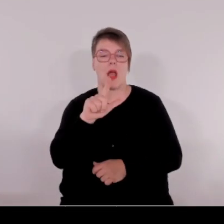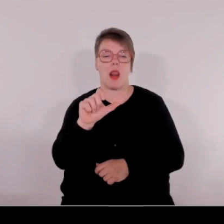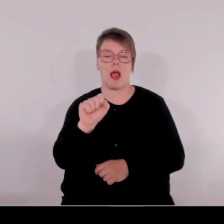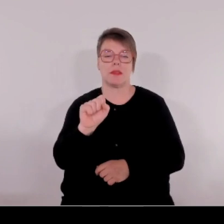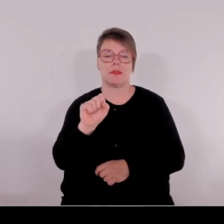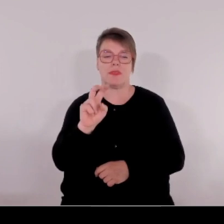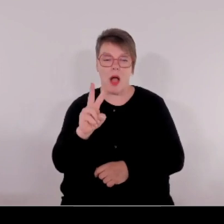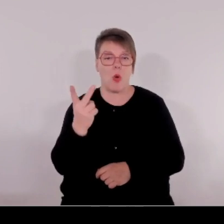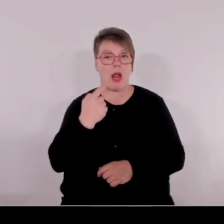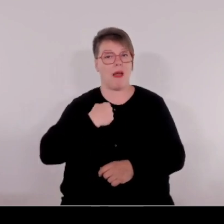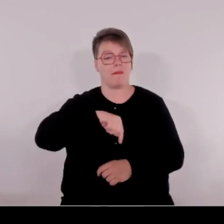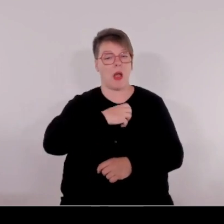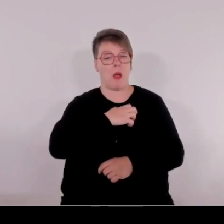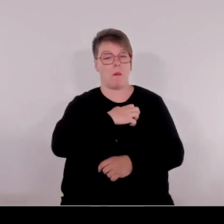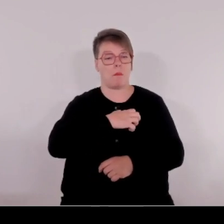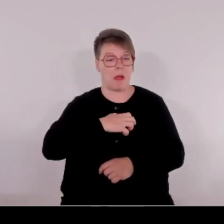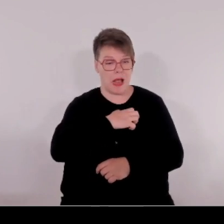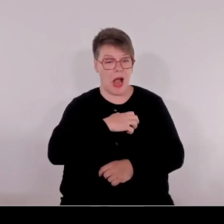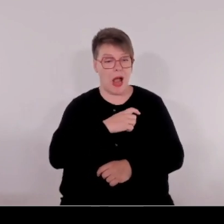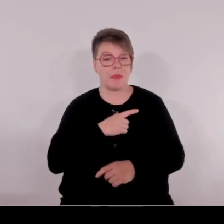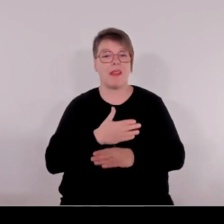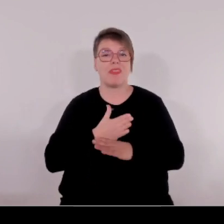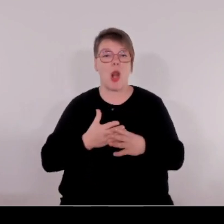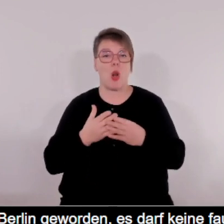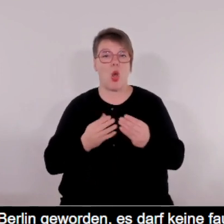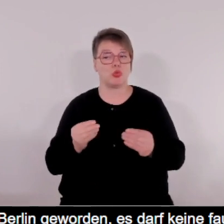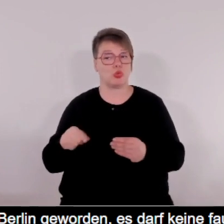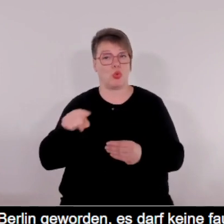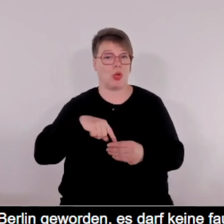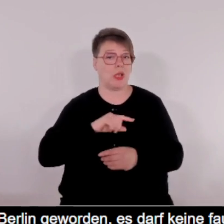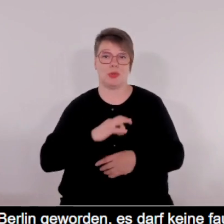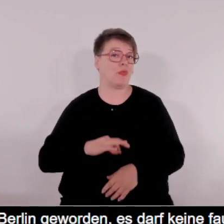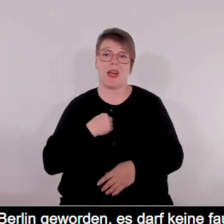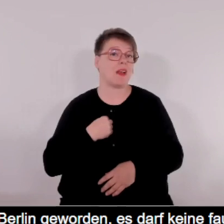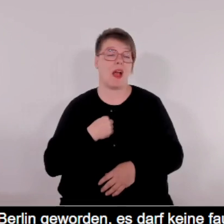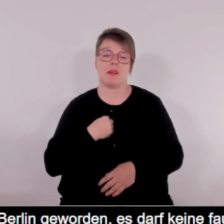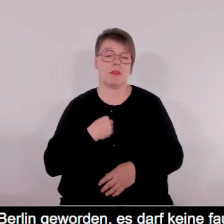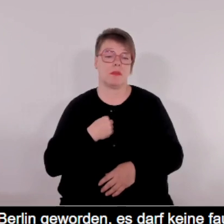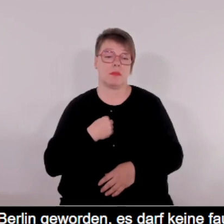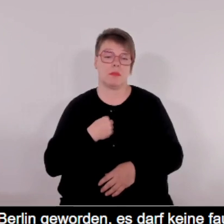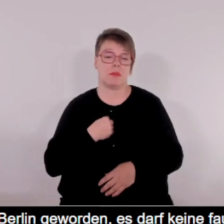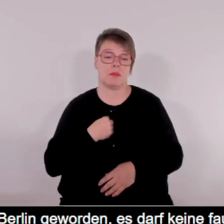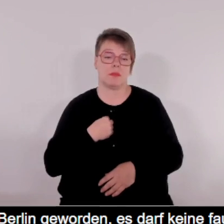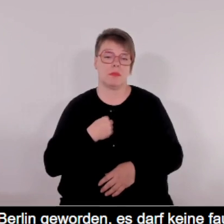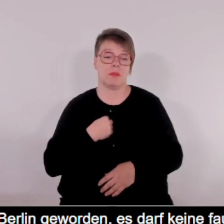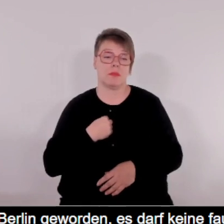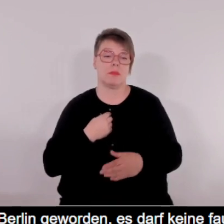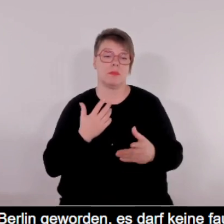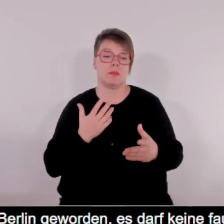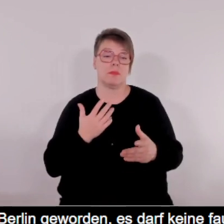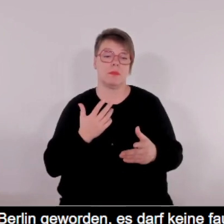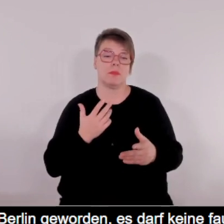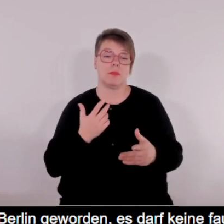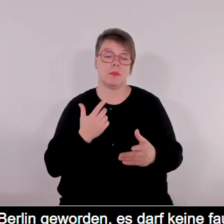Entscheidungen einer Bundesregierung erleben, die immer wieder etwas auf das Tableau legt, aber dann in kürzester Zeit wieder